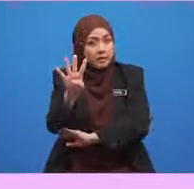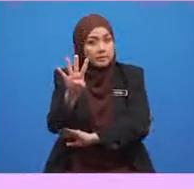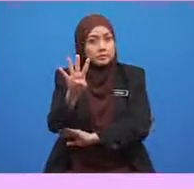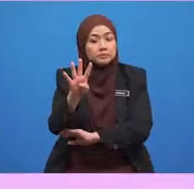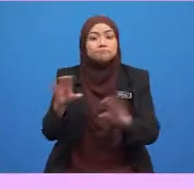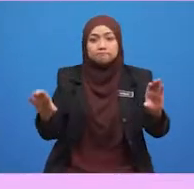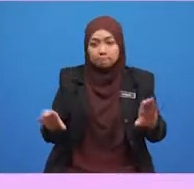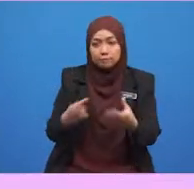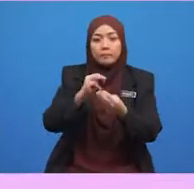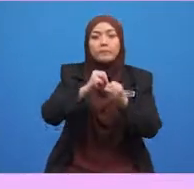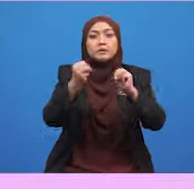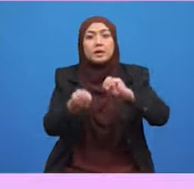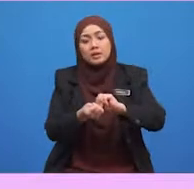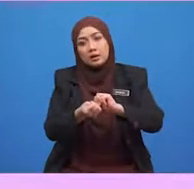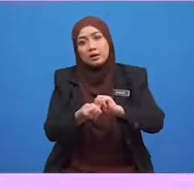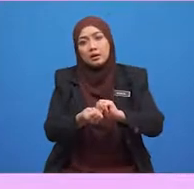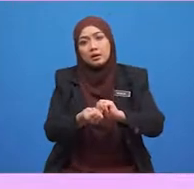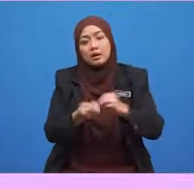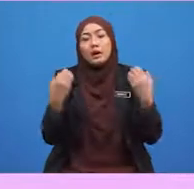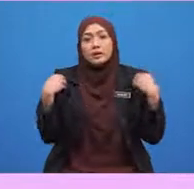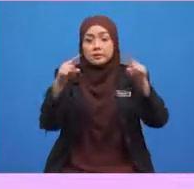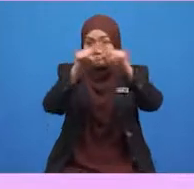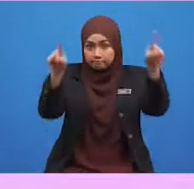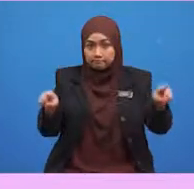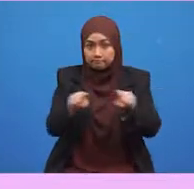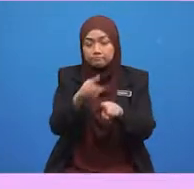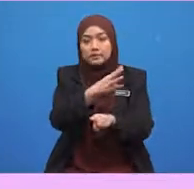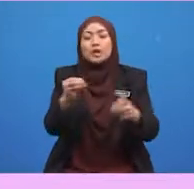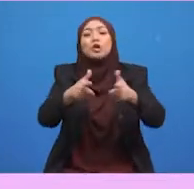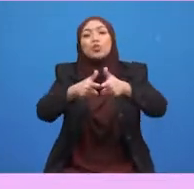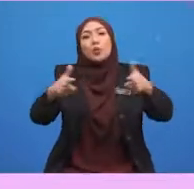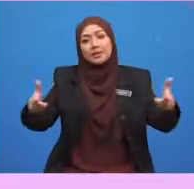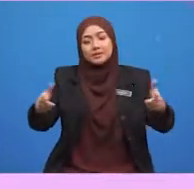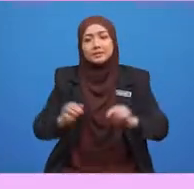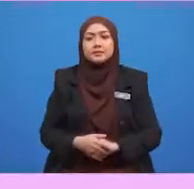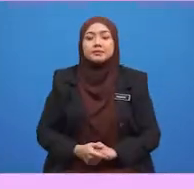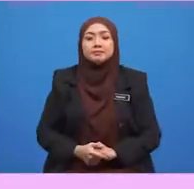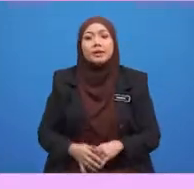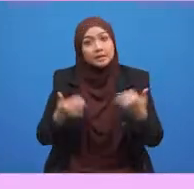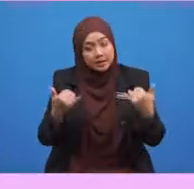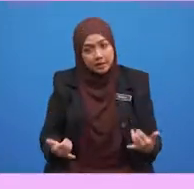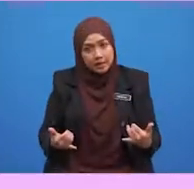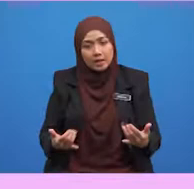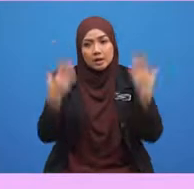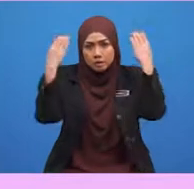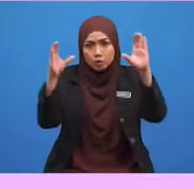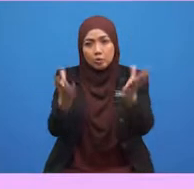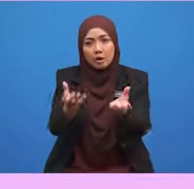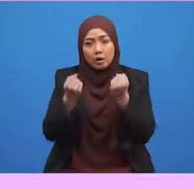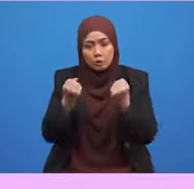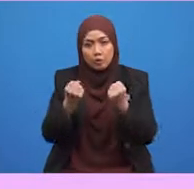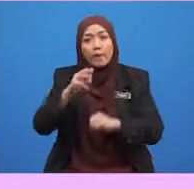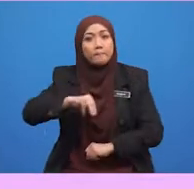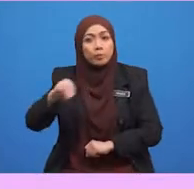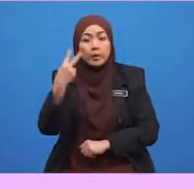menyelesaikan masalah yang melibatkan perimeter dan luas. Sekarang, cikgu minta murid-murid